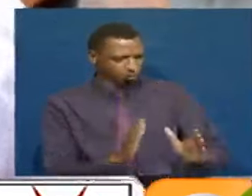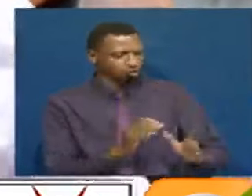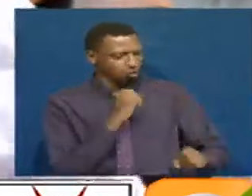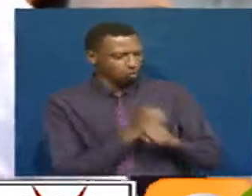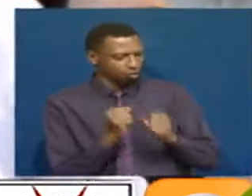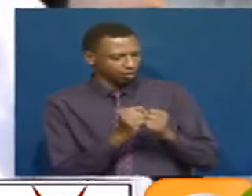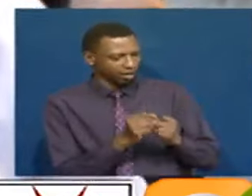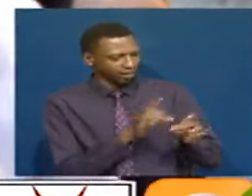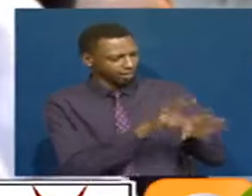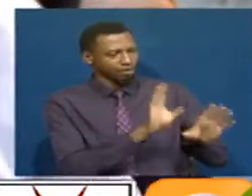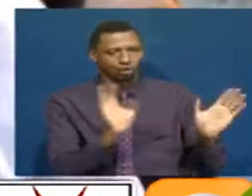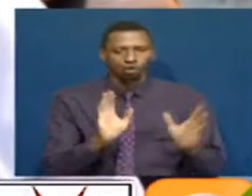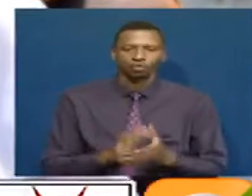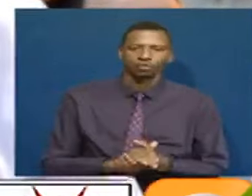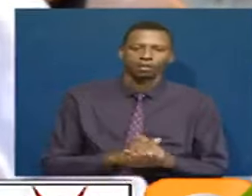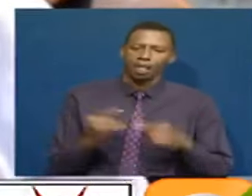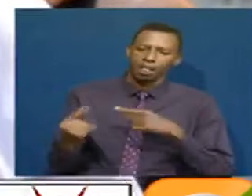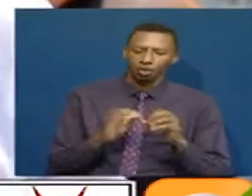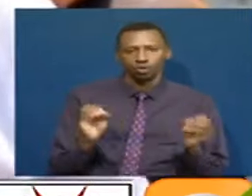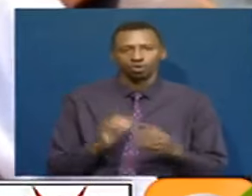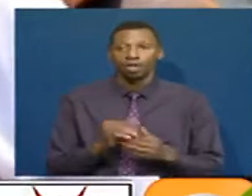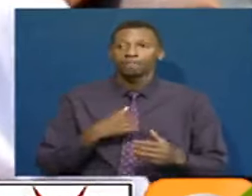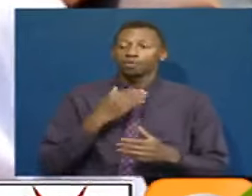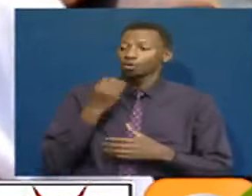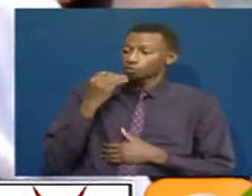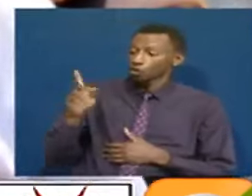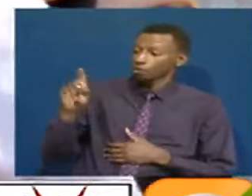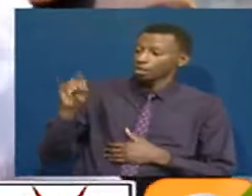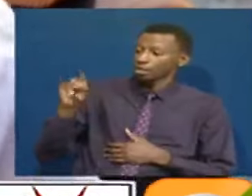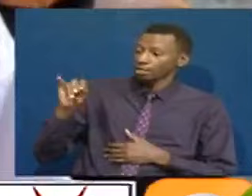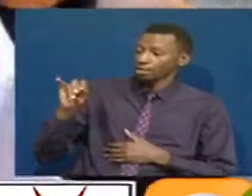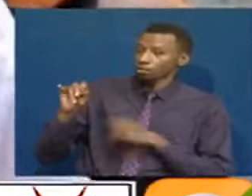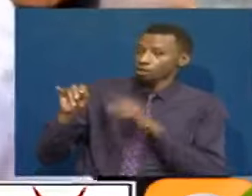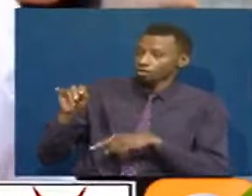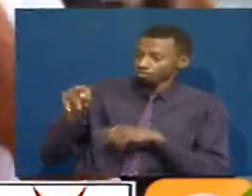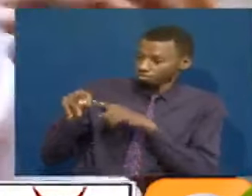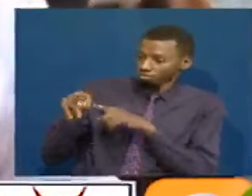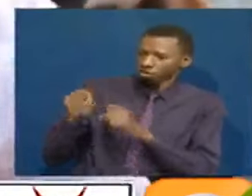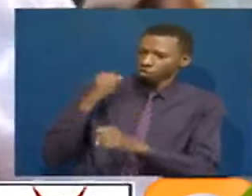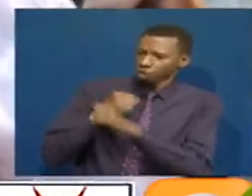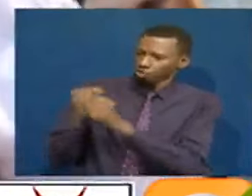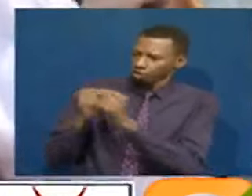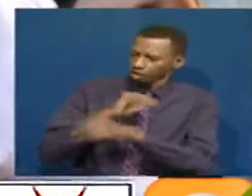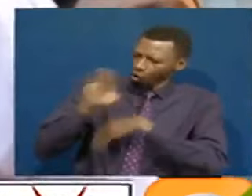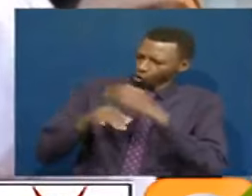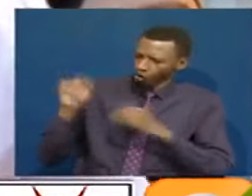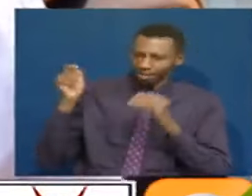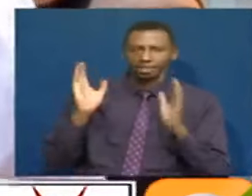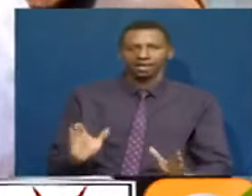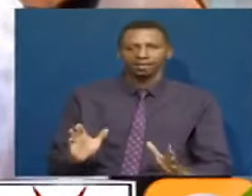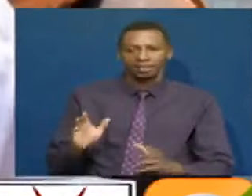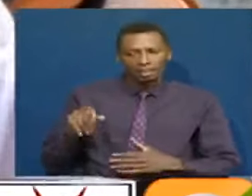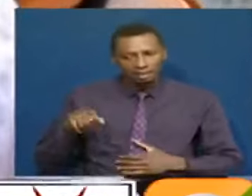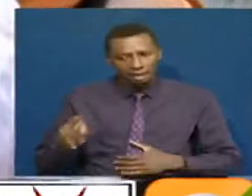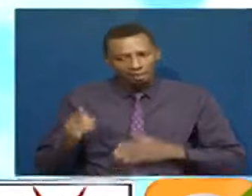kitu mimi nataka nimwambie Kithure Kindiki ni kwamba afanyie kazi wa Kenya wote. Asiende zaidi yake peke yake kwa sababu Kenya